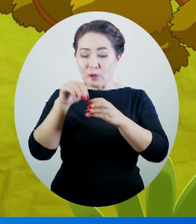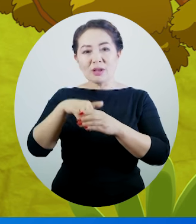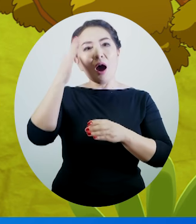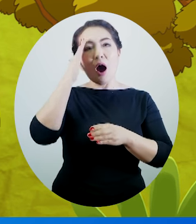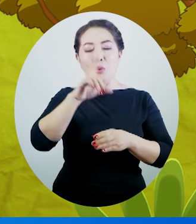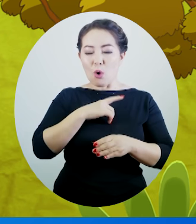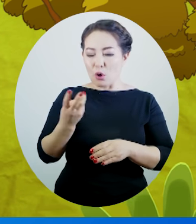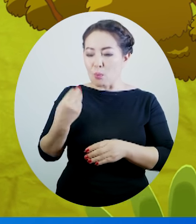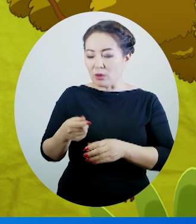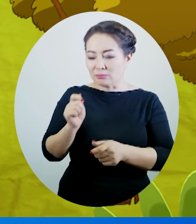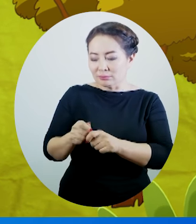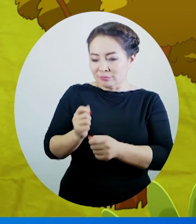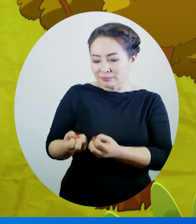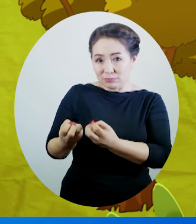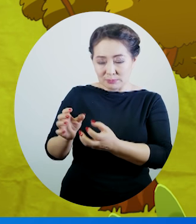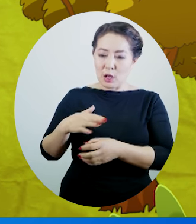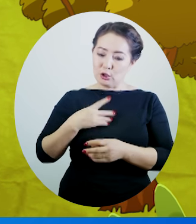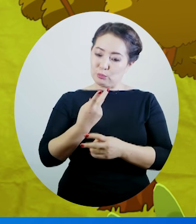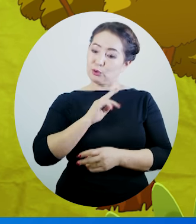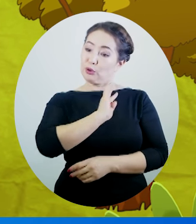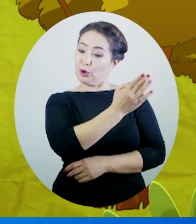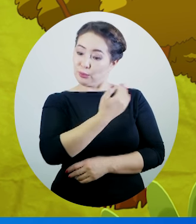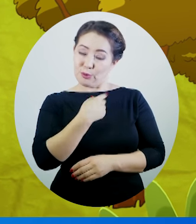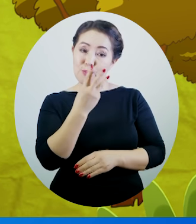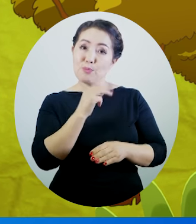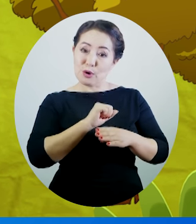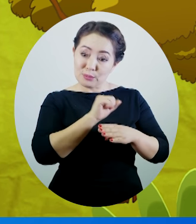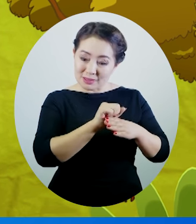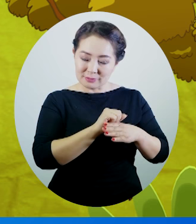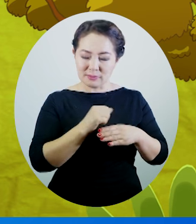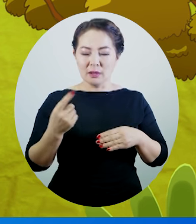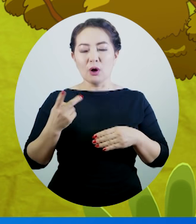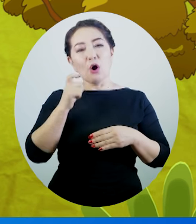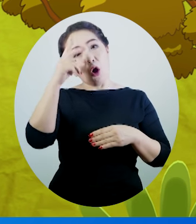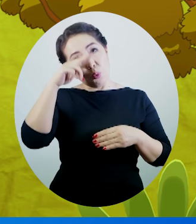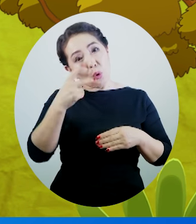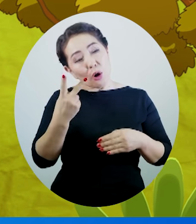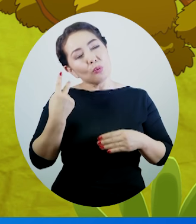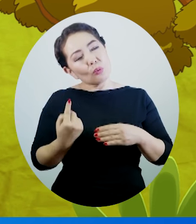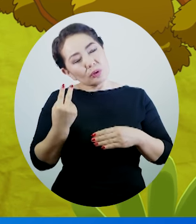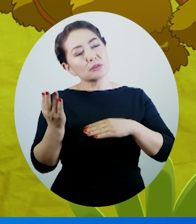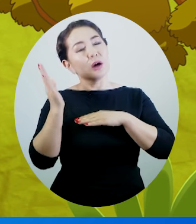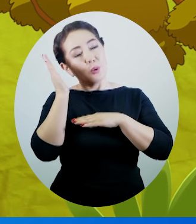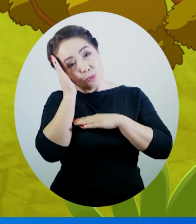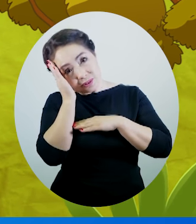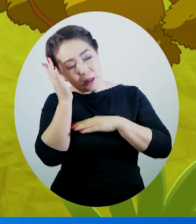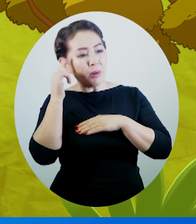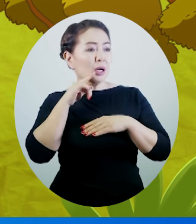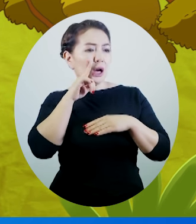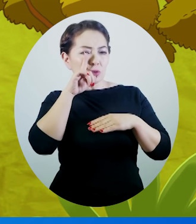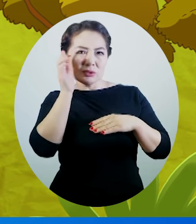мод бэлтгээд ирийгээд явж гин. Хансел Гретел 2 хүлээж байгаа тэндэн унтаад өглөөн талхныхаа үүрмгийг дагаад харих